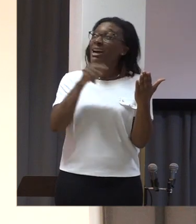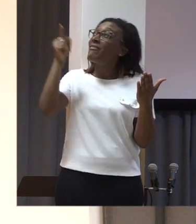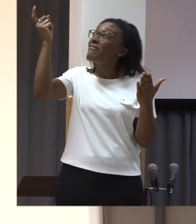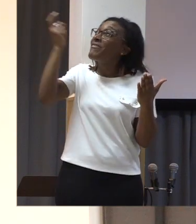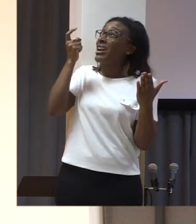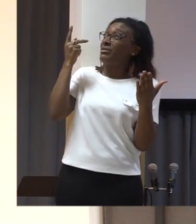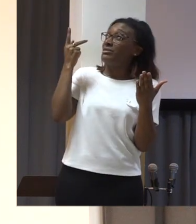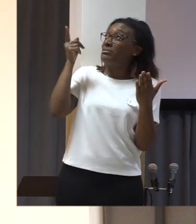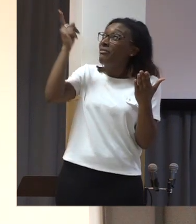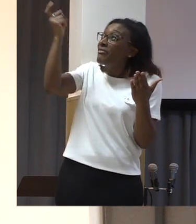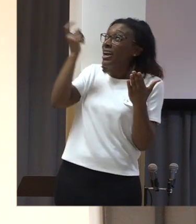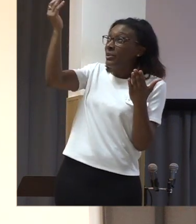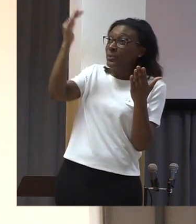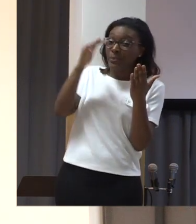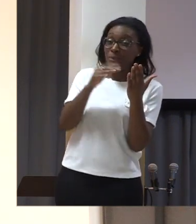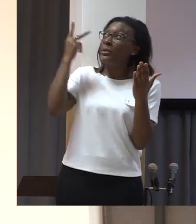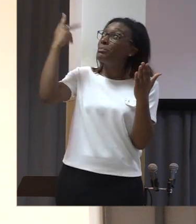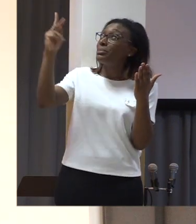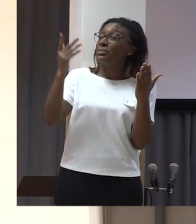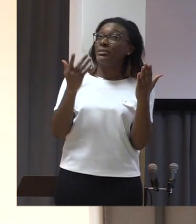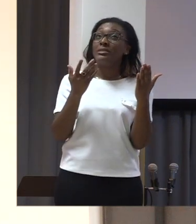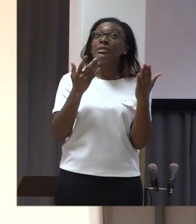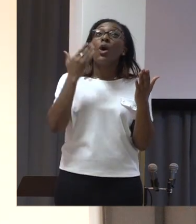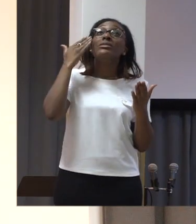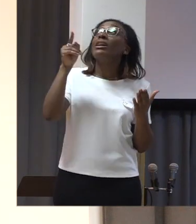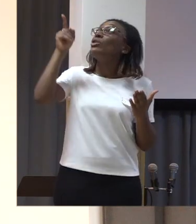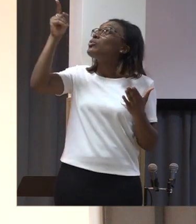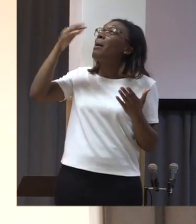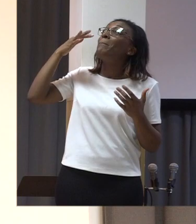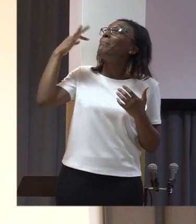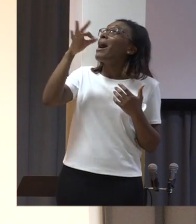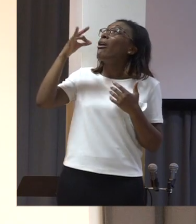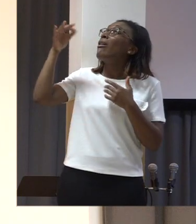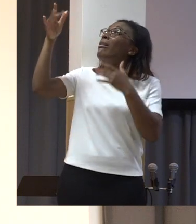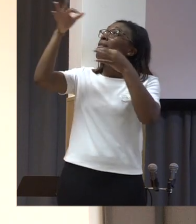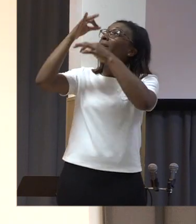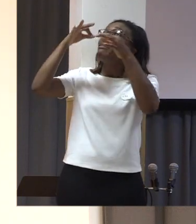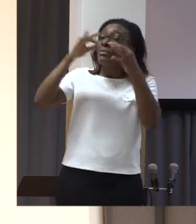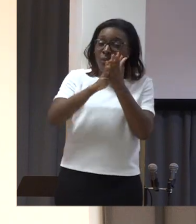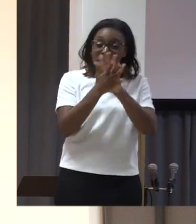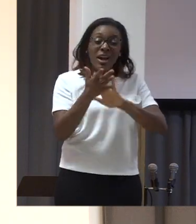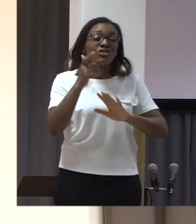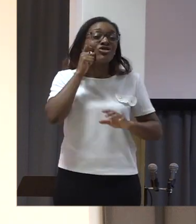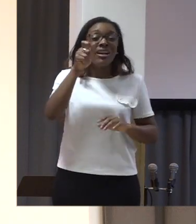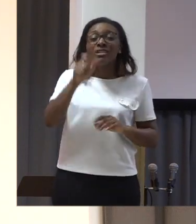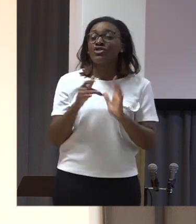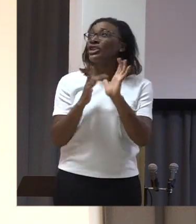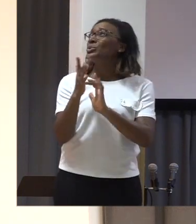inspirées par toi. Nous croyons que tu es la parole qui a été faite chair et qui a habité parmi